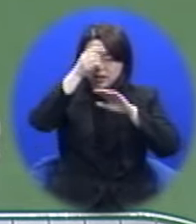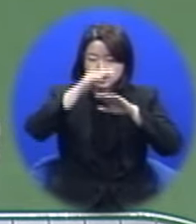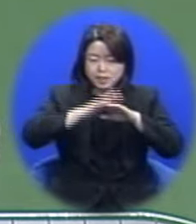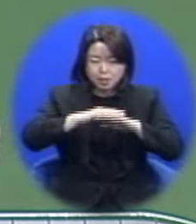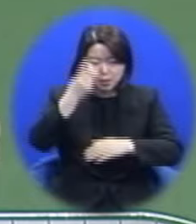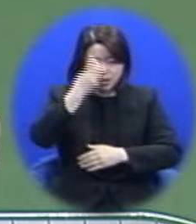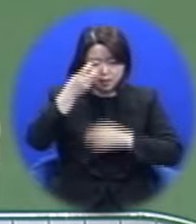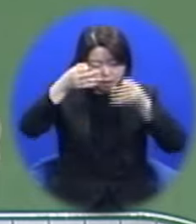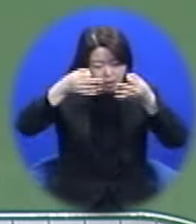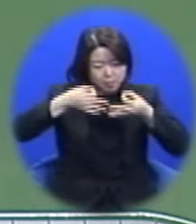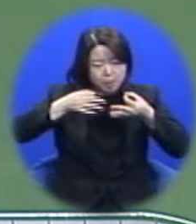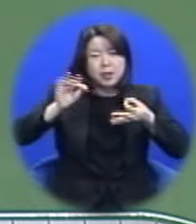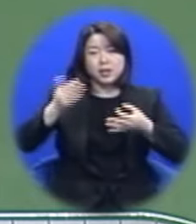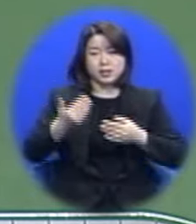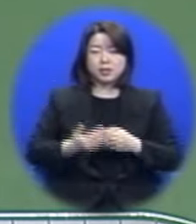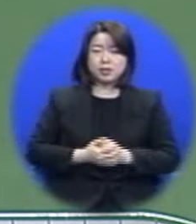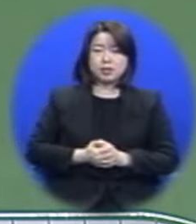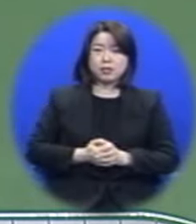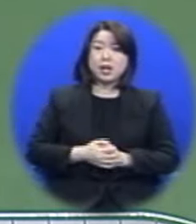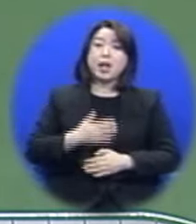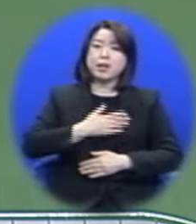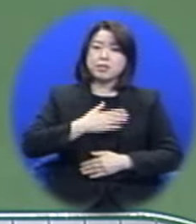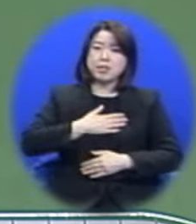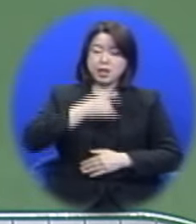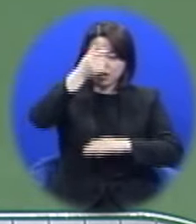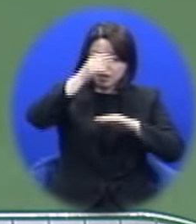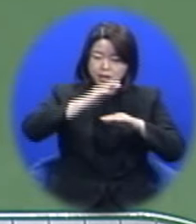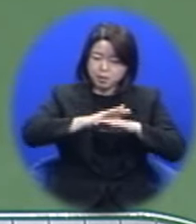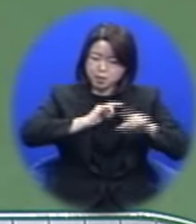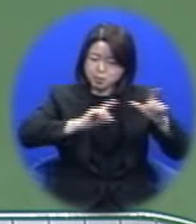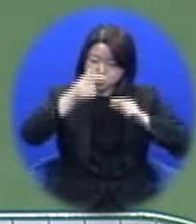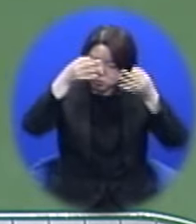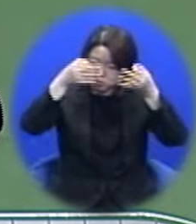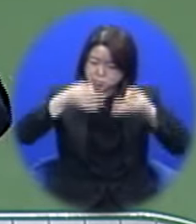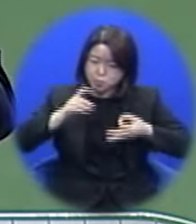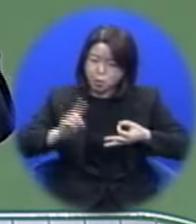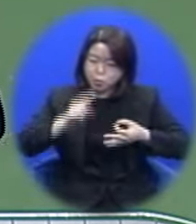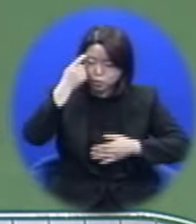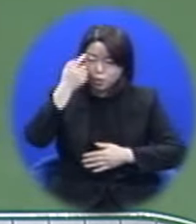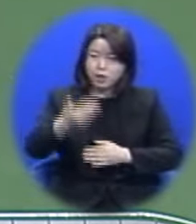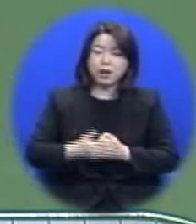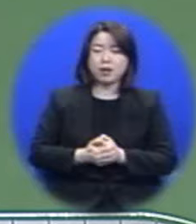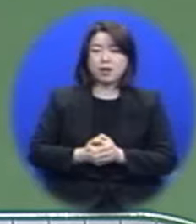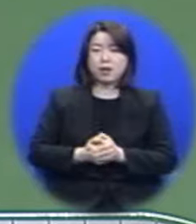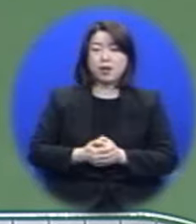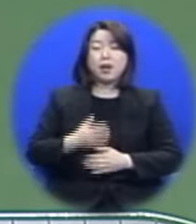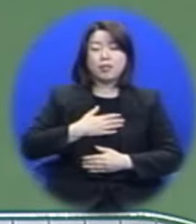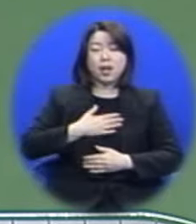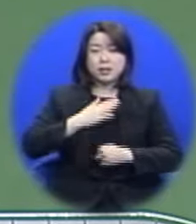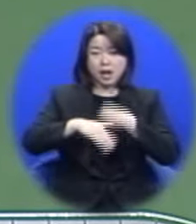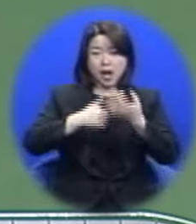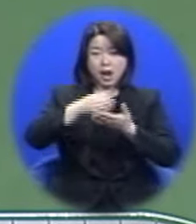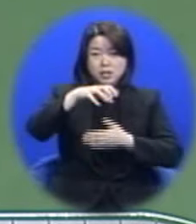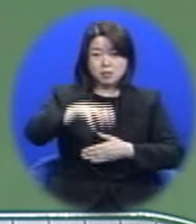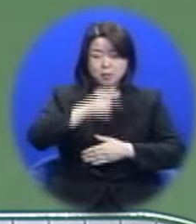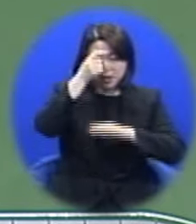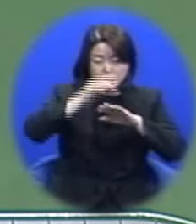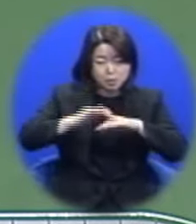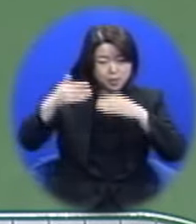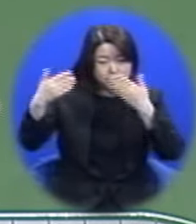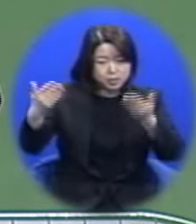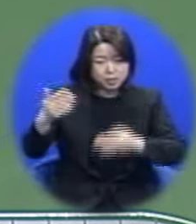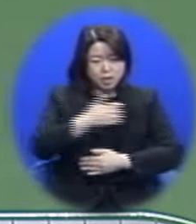점검해야 됩니다. 내 예배는 어떤가? 나는 지금 하나님 앞에 예배드릴 때마다